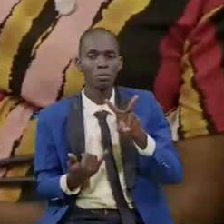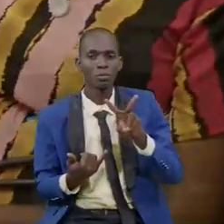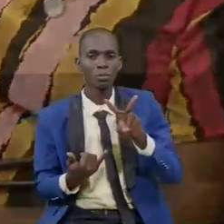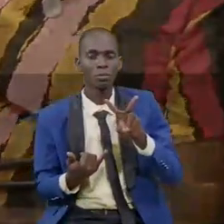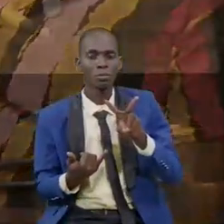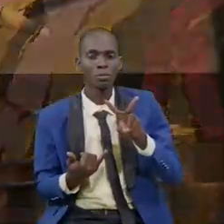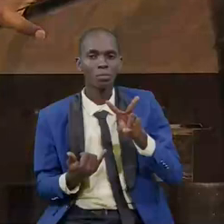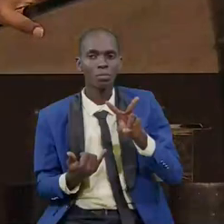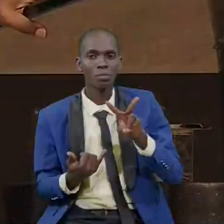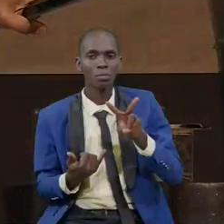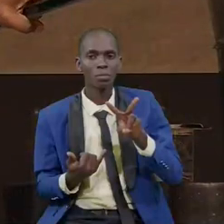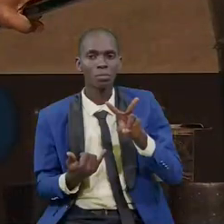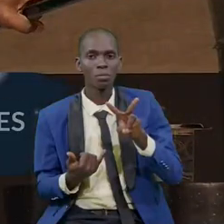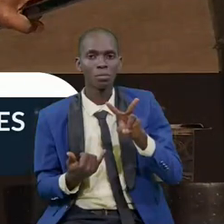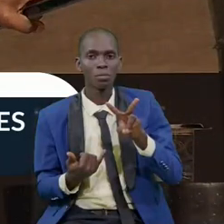ici